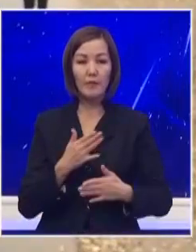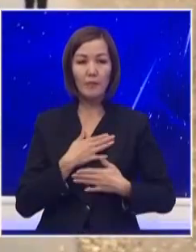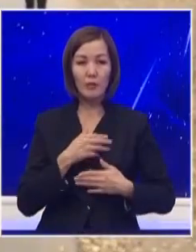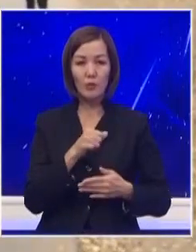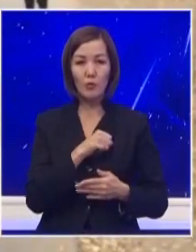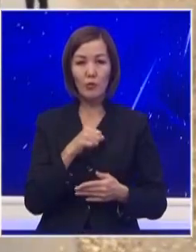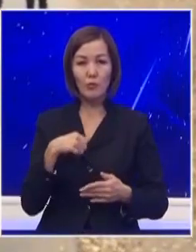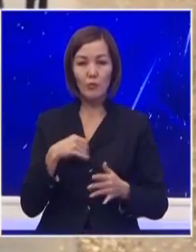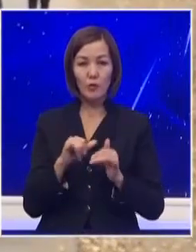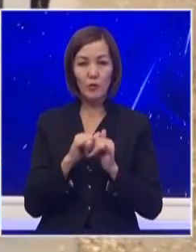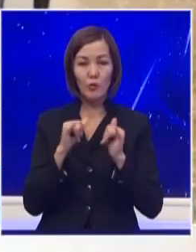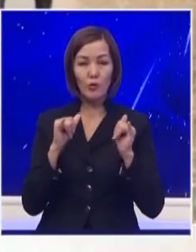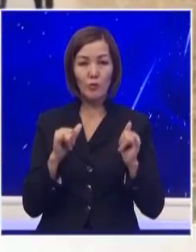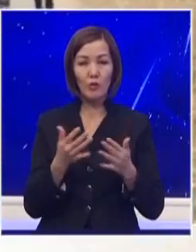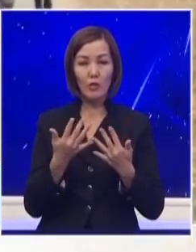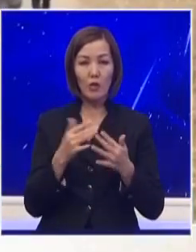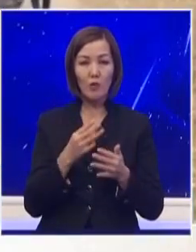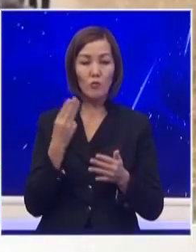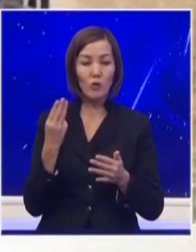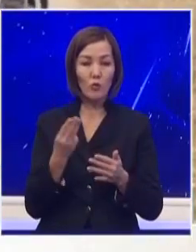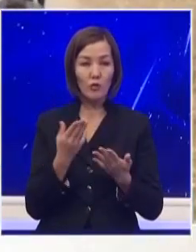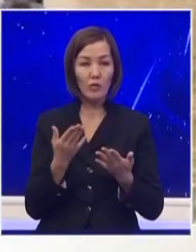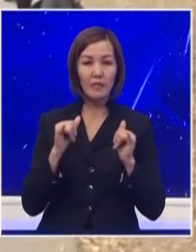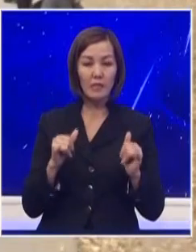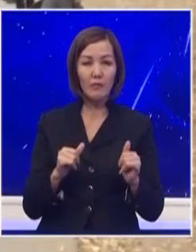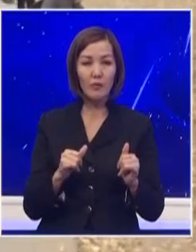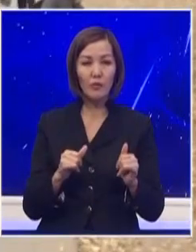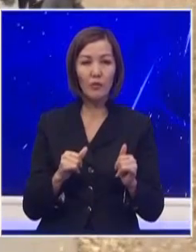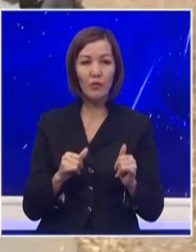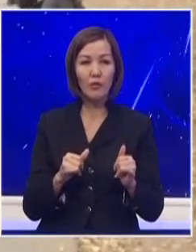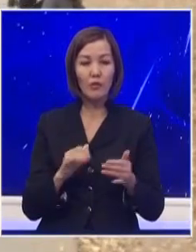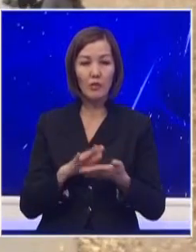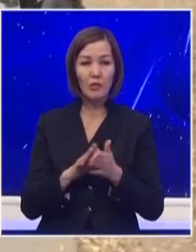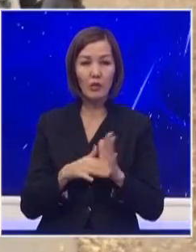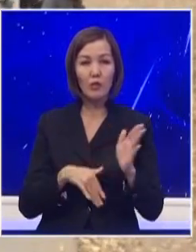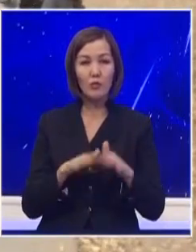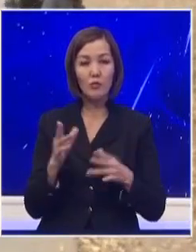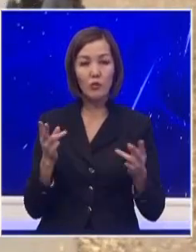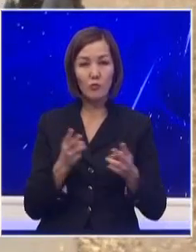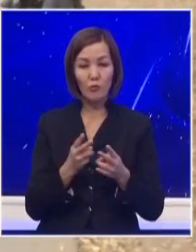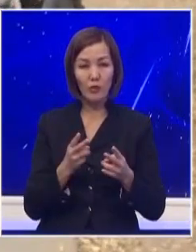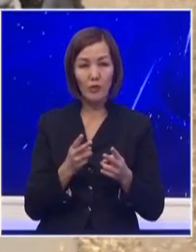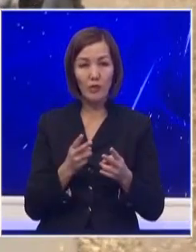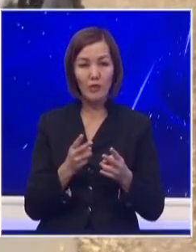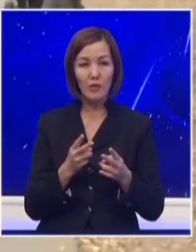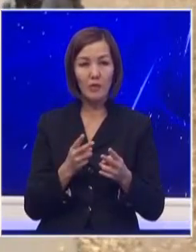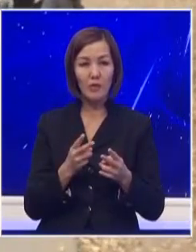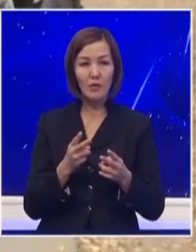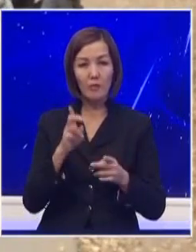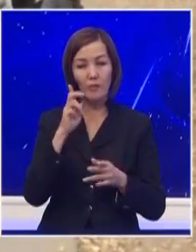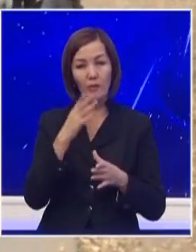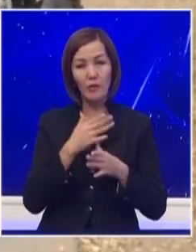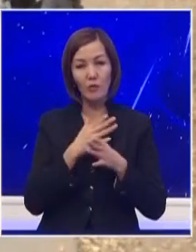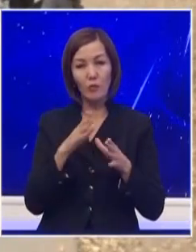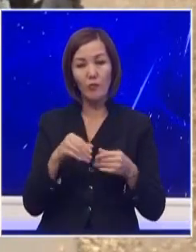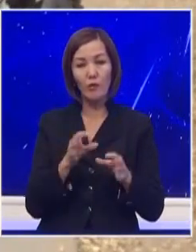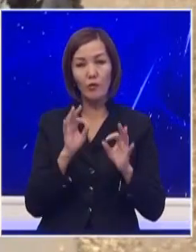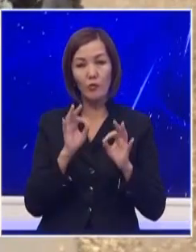біздің ата-баба салтын дәстүрін ұстайтын президент келсе екен деп ойлаймын. Ерболат Тұрымбеті Біле ауданының құрметті азаматы, өзі